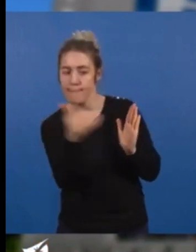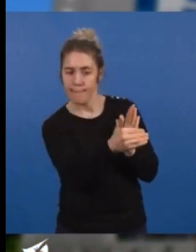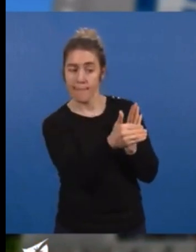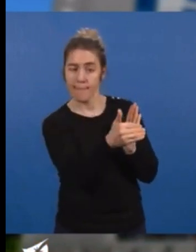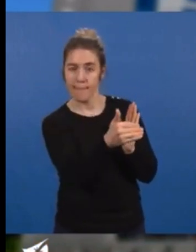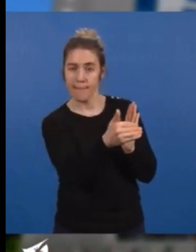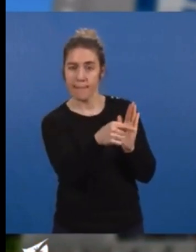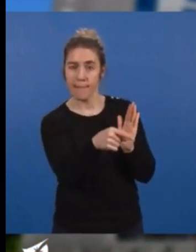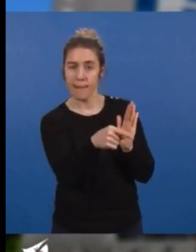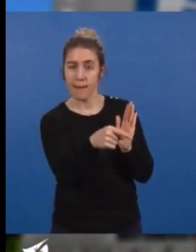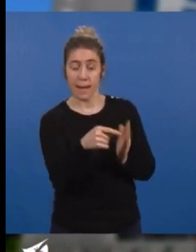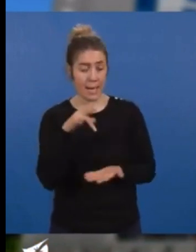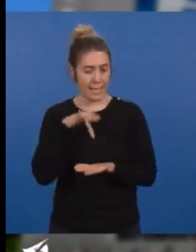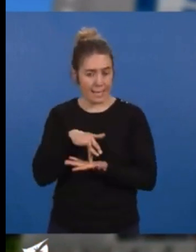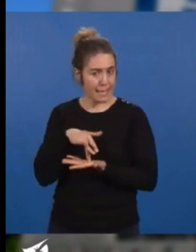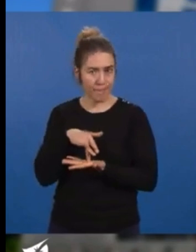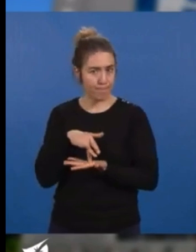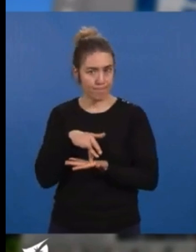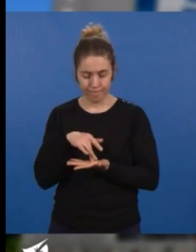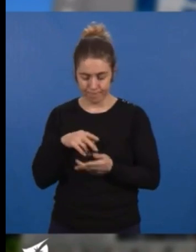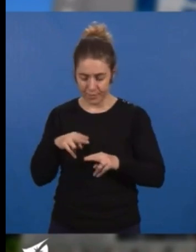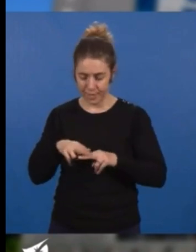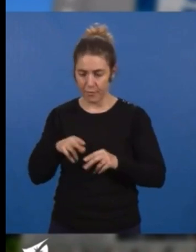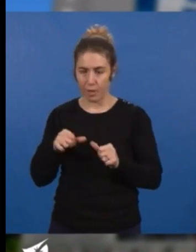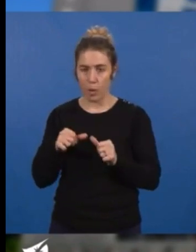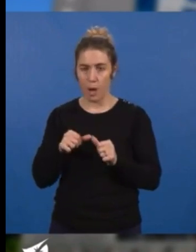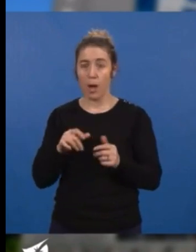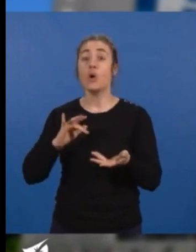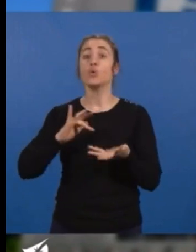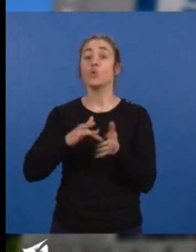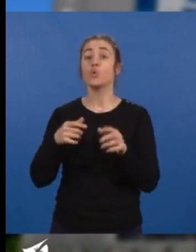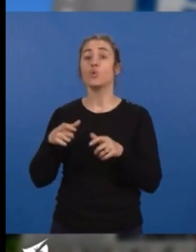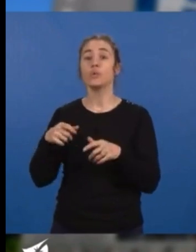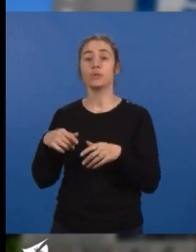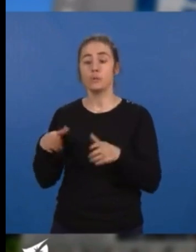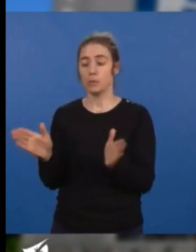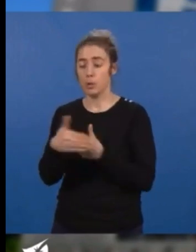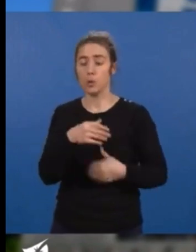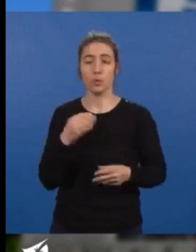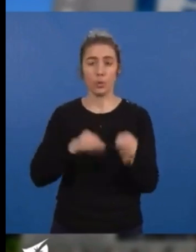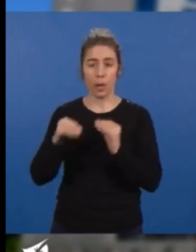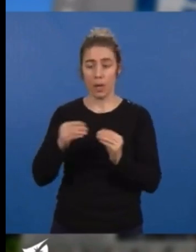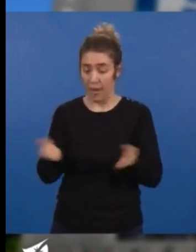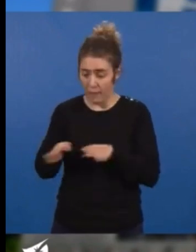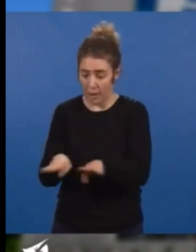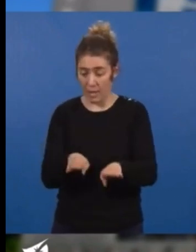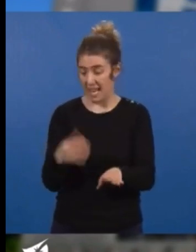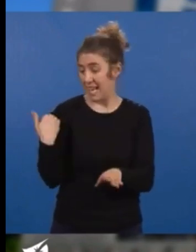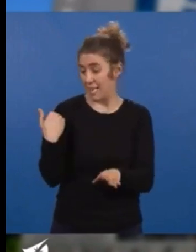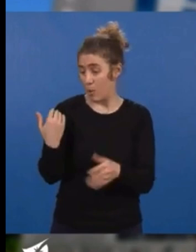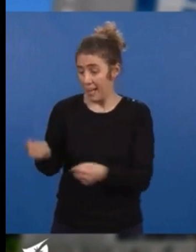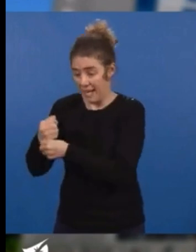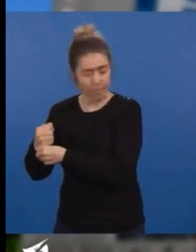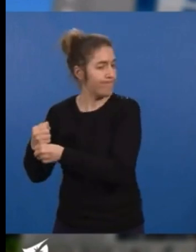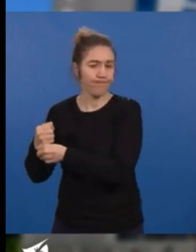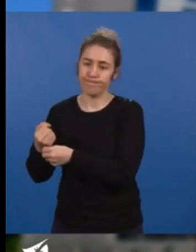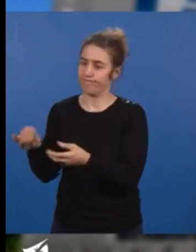l'abandon de ce site et donc la fermeture de toutes les unités de soins, même celles qui sont récentes sur le site de